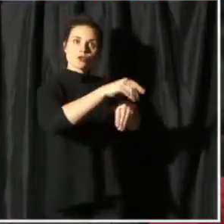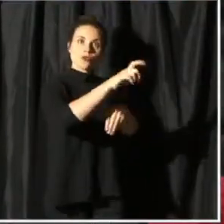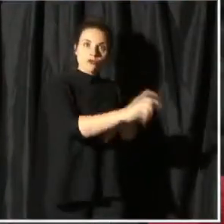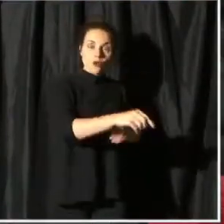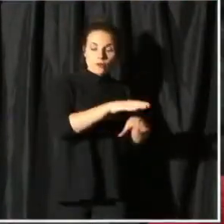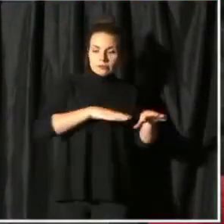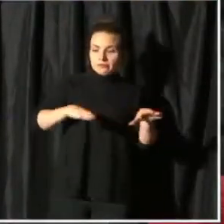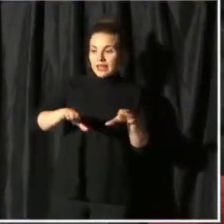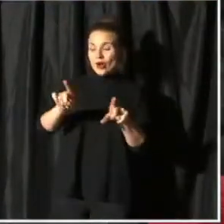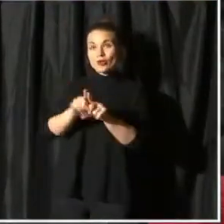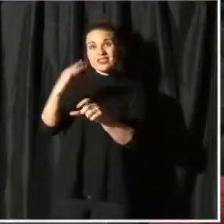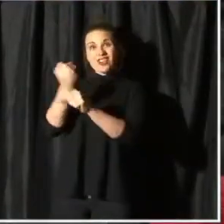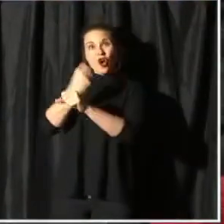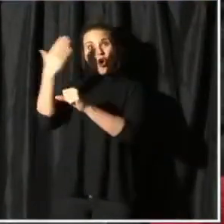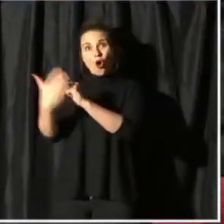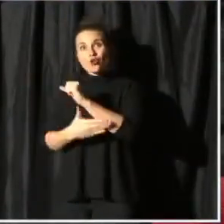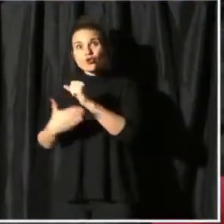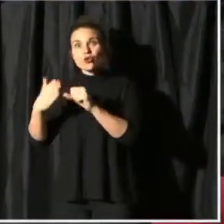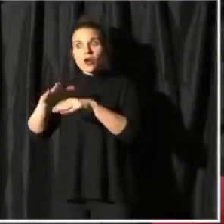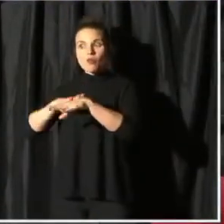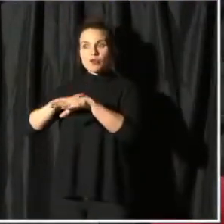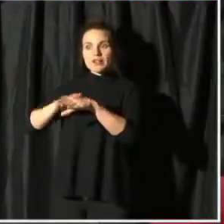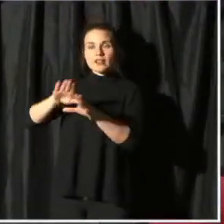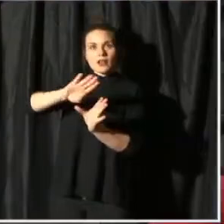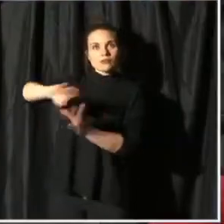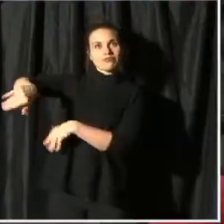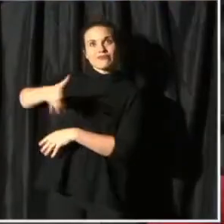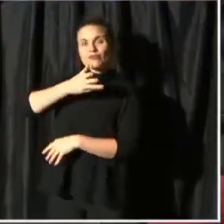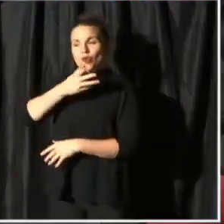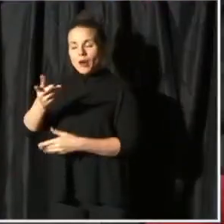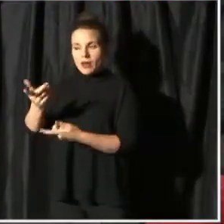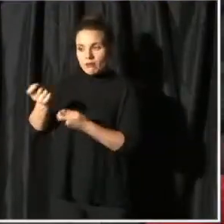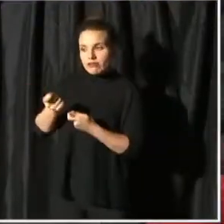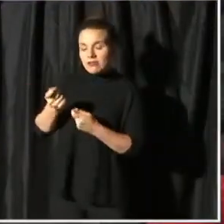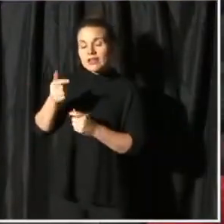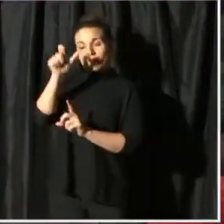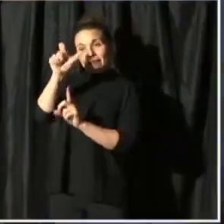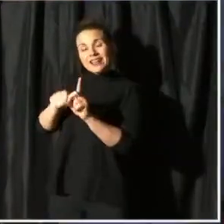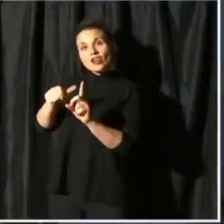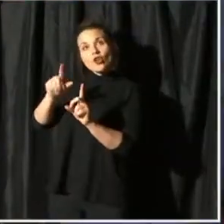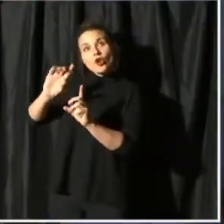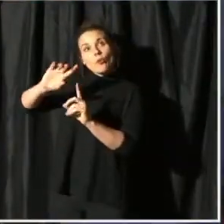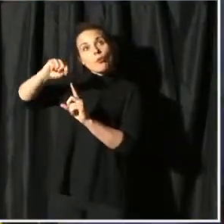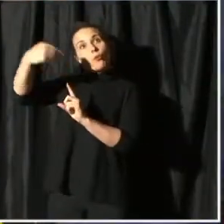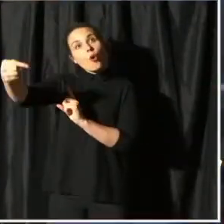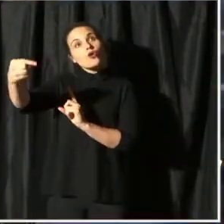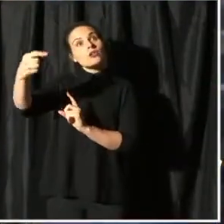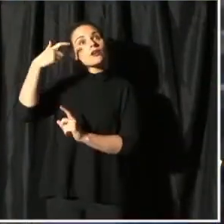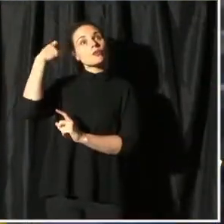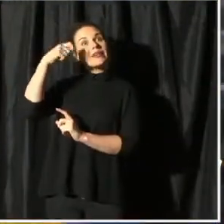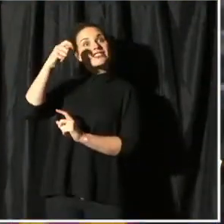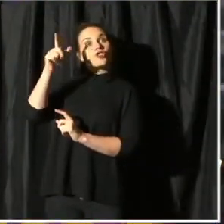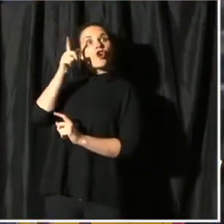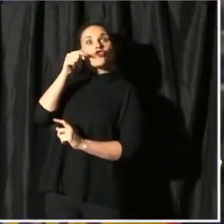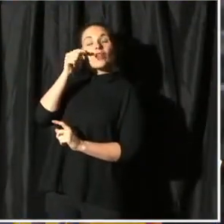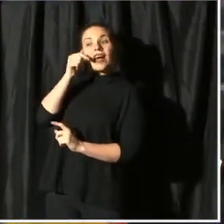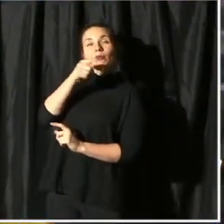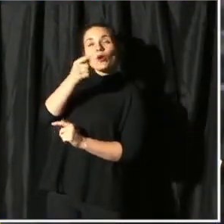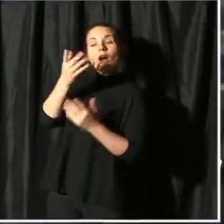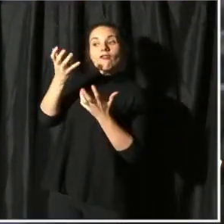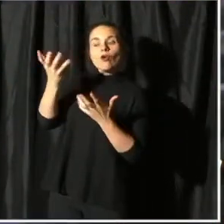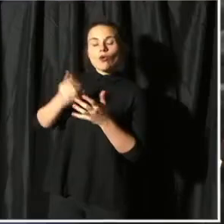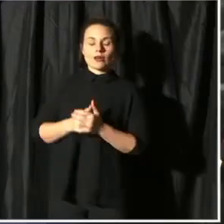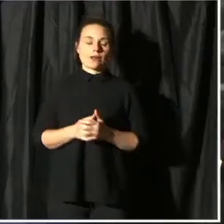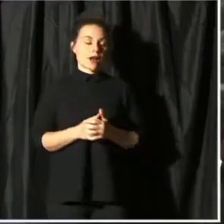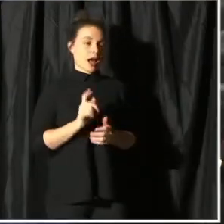et les enjeux politiques et donc de ce point de vue qu'est ce que tu as ton toit du prochain président de la tuerie alors ce que ce qu'on attend principalement ça va être évidemment